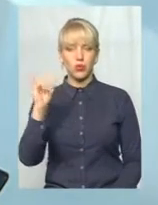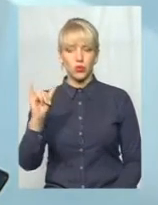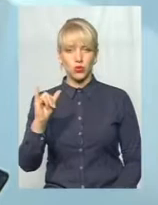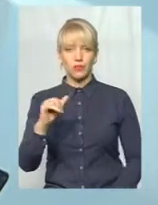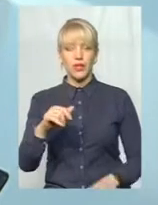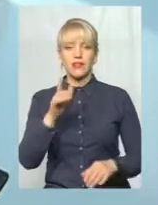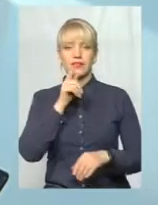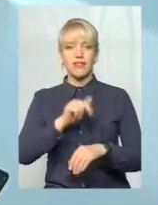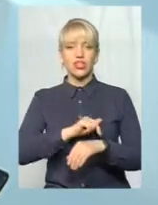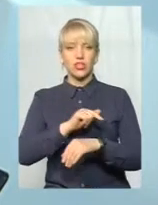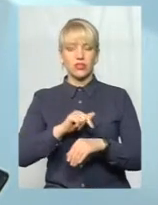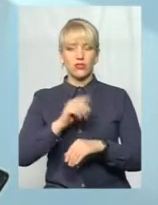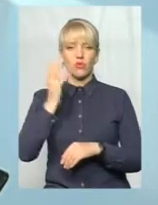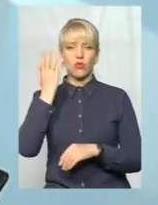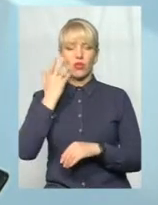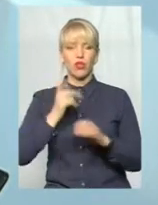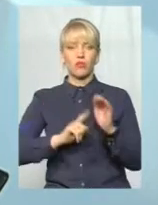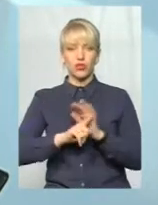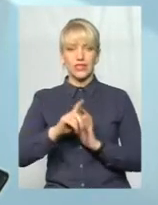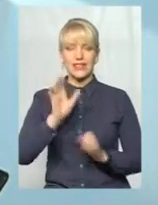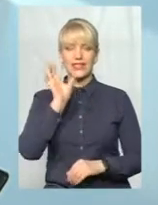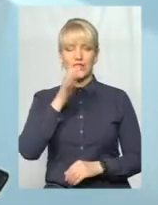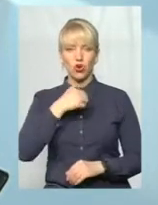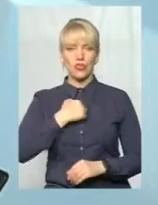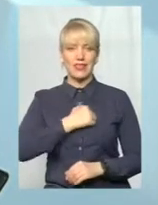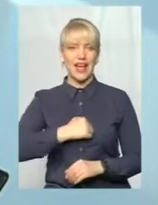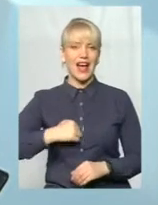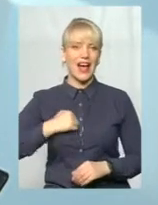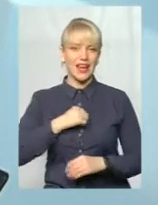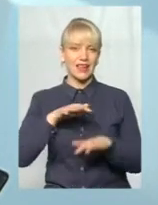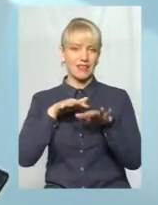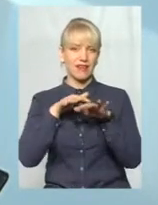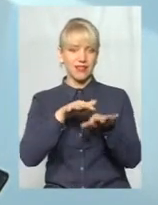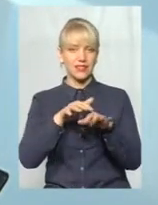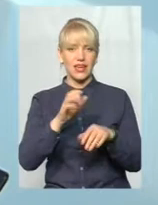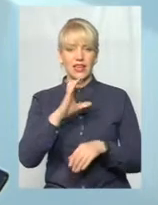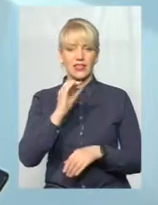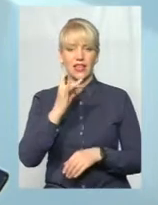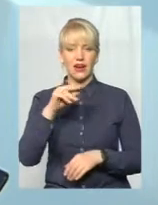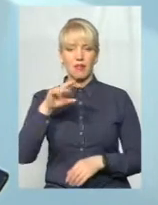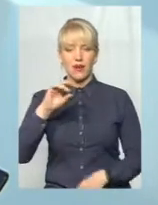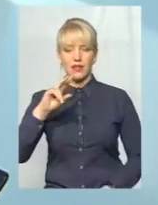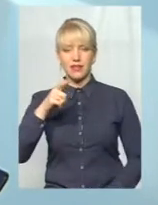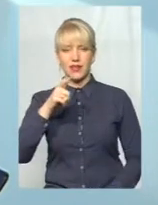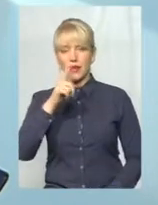вже серйозна агресія, це фактично починаючи з серпня місяця 2014